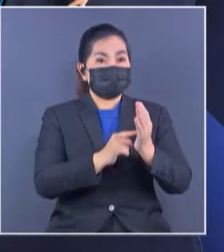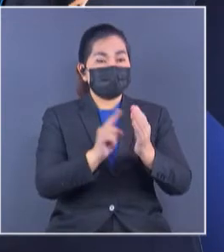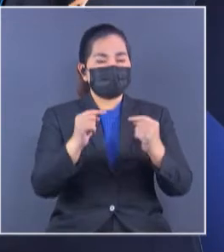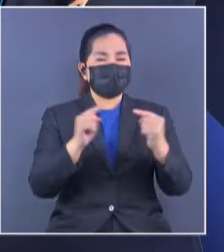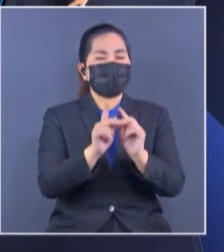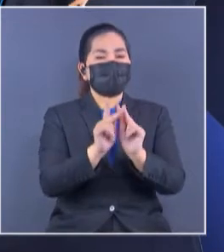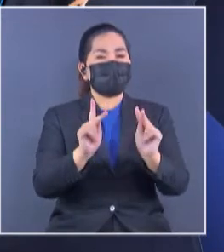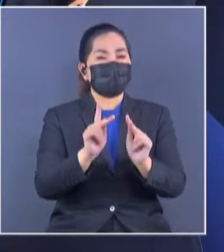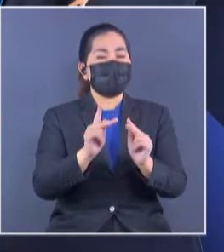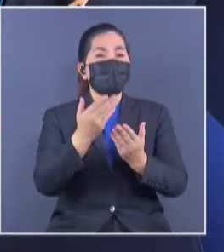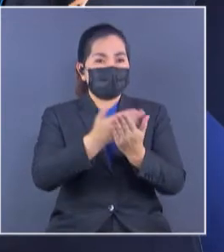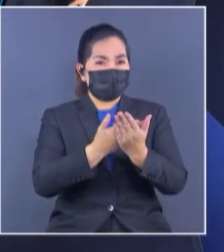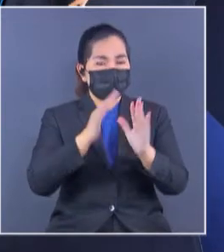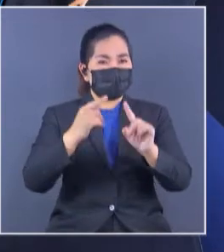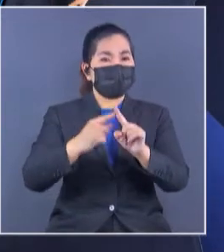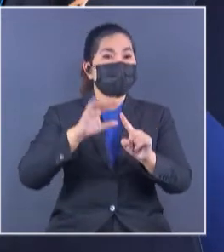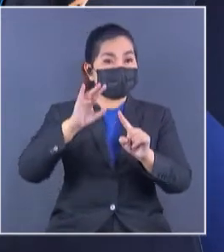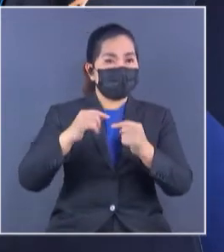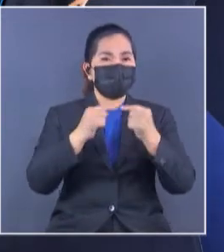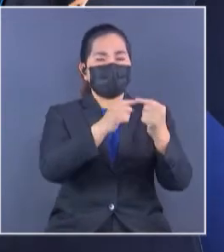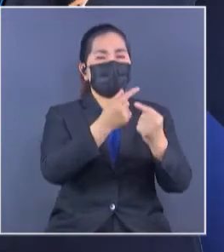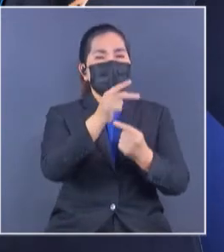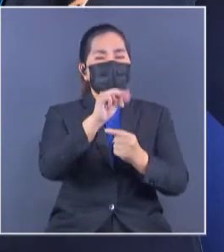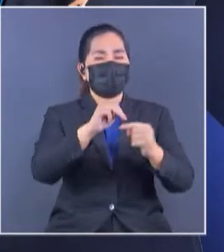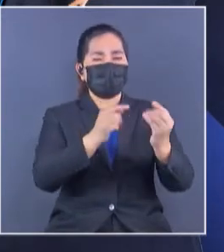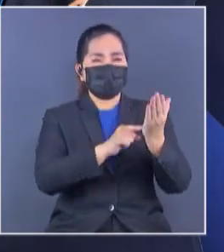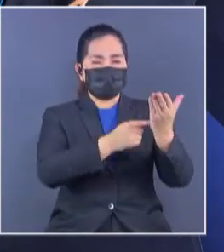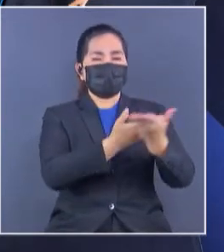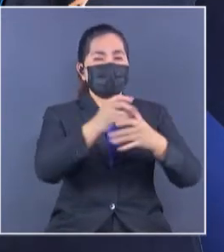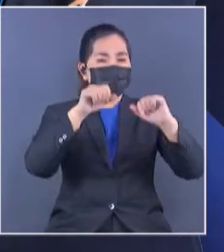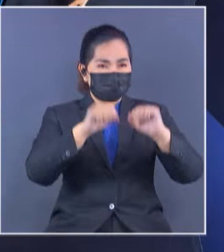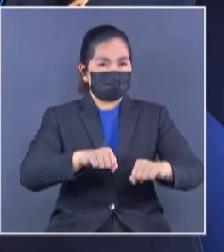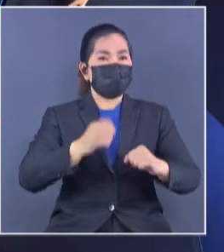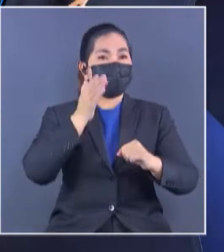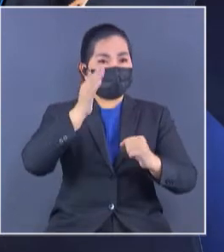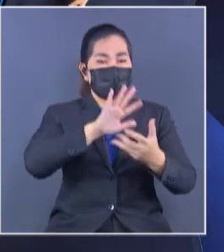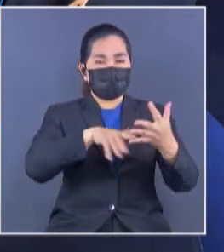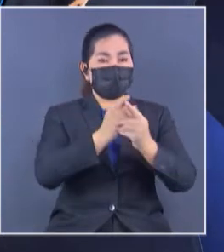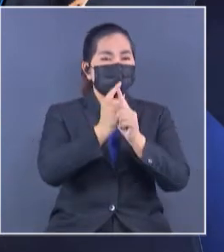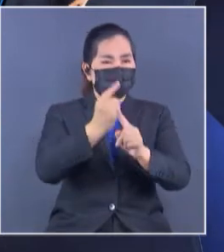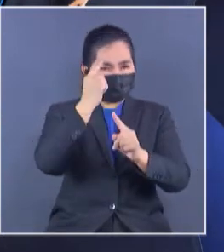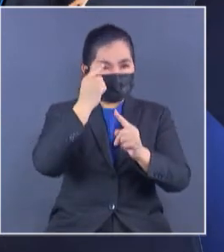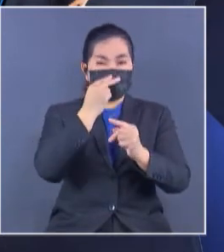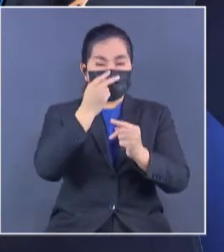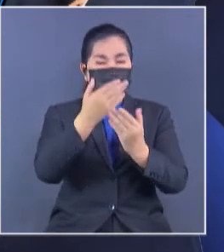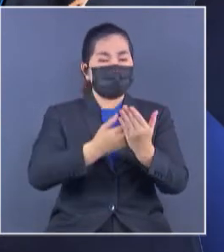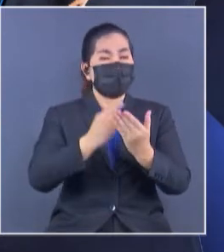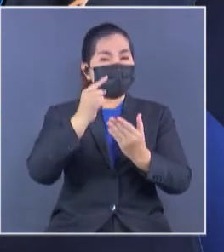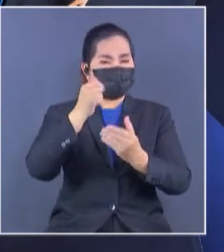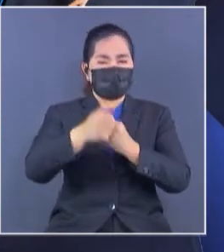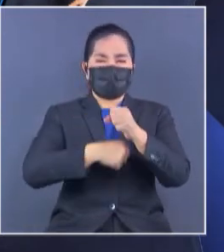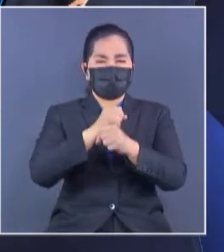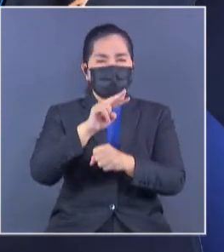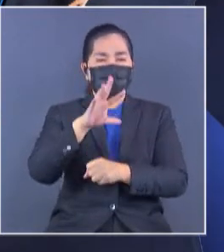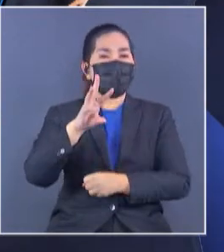ากในเดือนกันยายนนี้ก่อนที่จะเสนอครม.อนุมัติซึ่งหากเป็นไปตามแผนแล้วเนี่ยก็น่าจะเห็นสลากใหม่ได้ต้นปี66